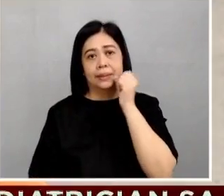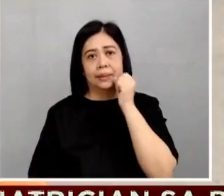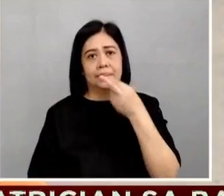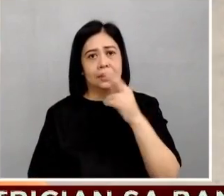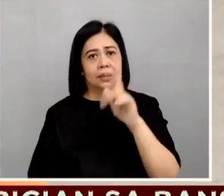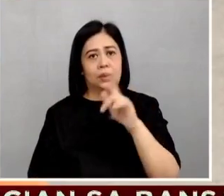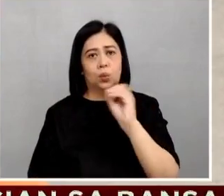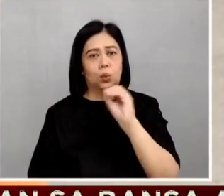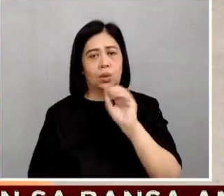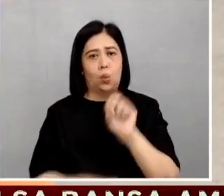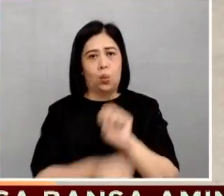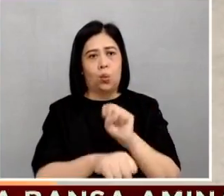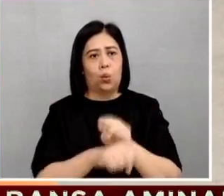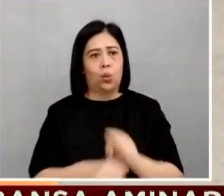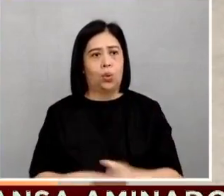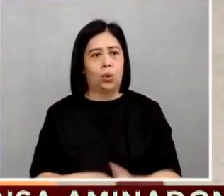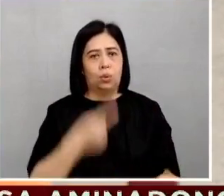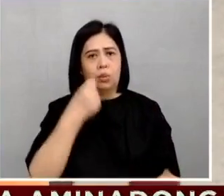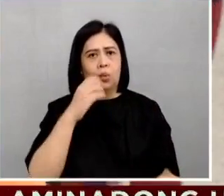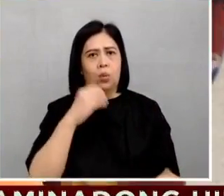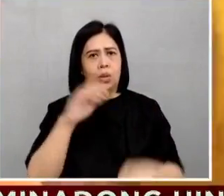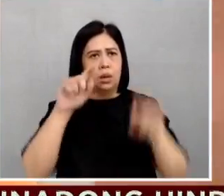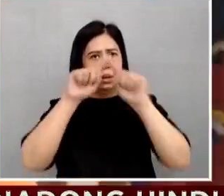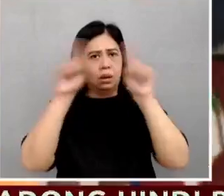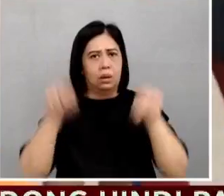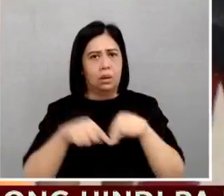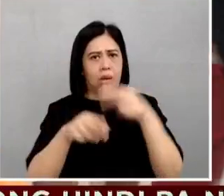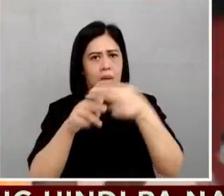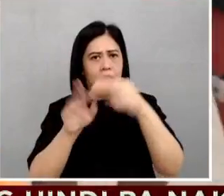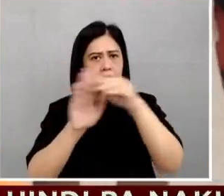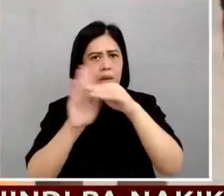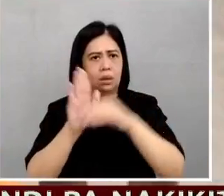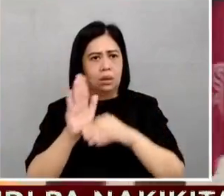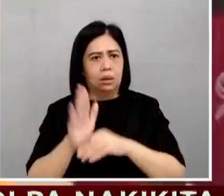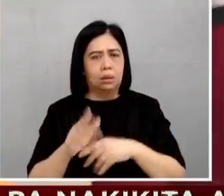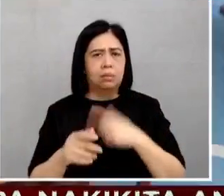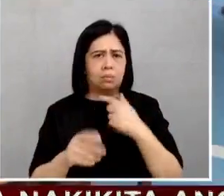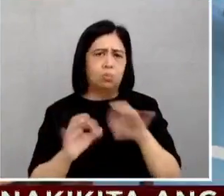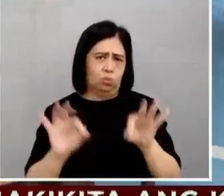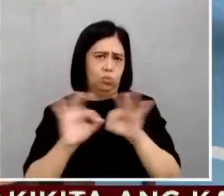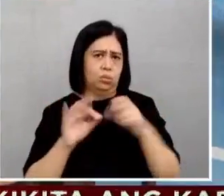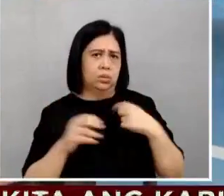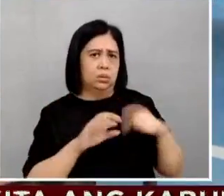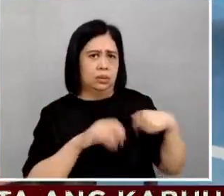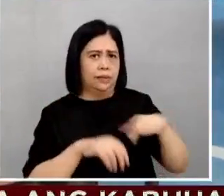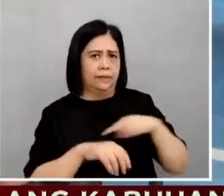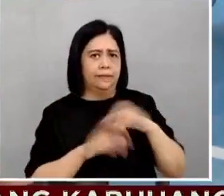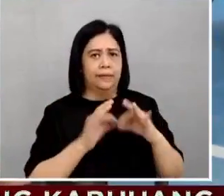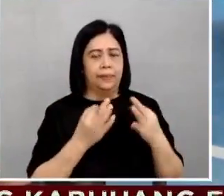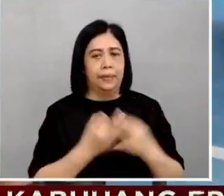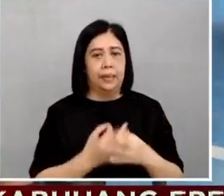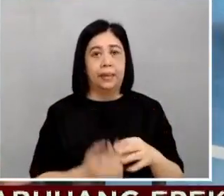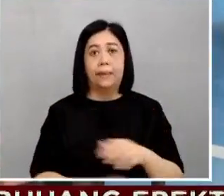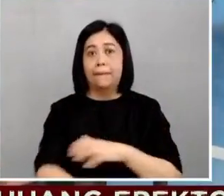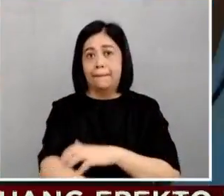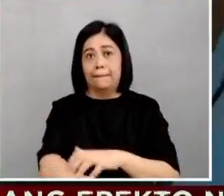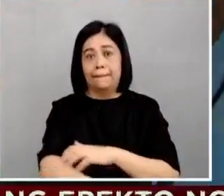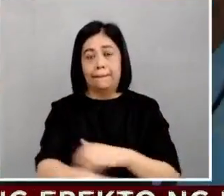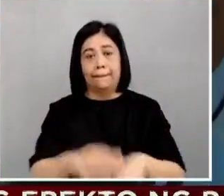trabaho. Wala po kasi kami sa master list. Sir, mahalaga kasi may pamilya po kami. Sa Makati City, umabot